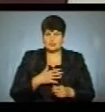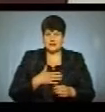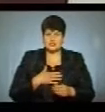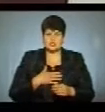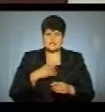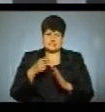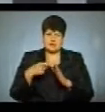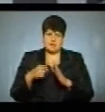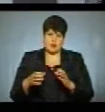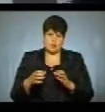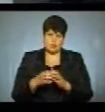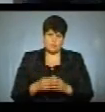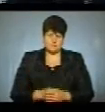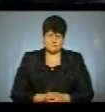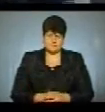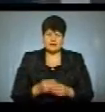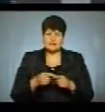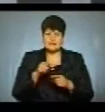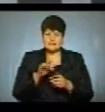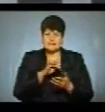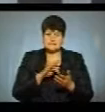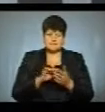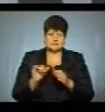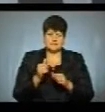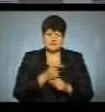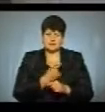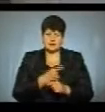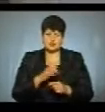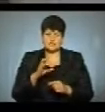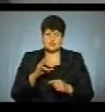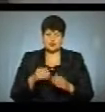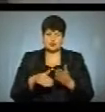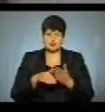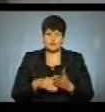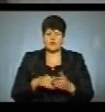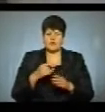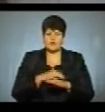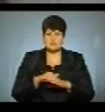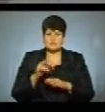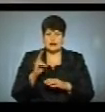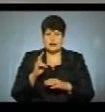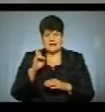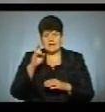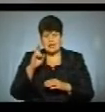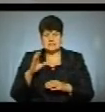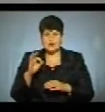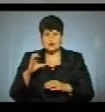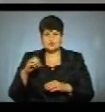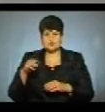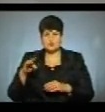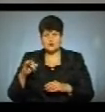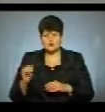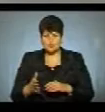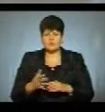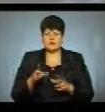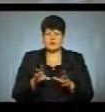група. Це центр первинної медико-санітарної допомоги на вулиці Князя Острозького в Тернополі. Тернополянка Тетяна Ковальчук разом